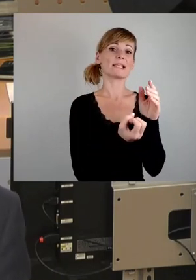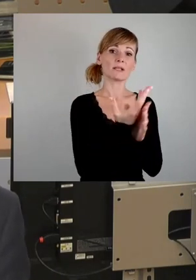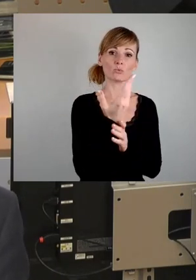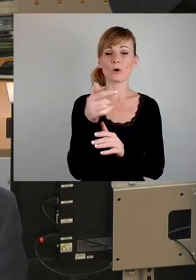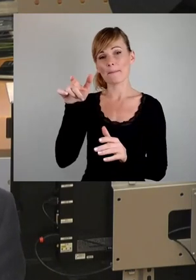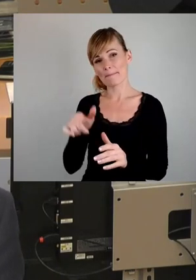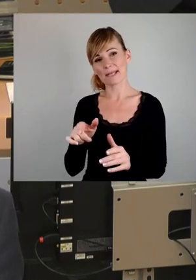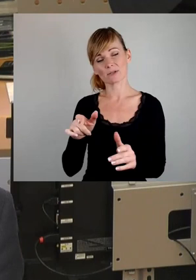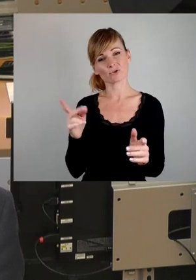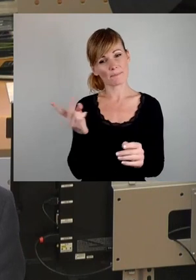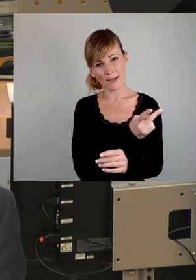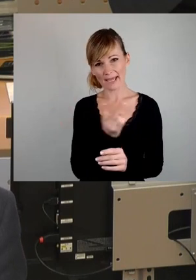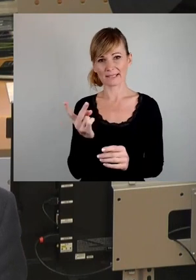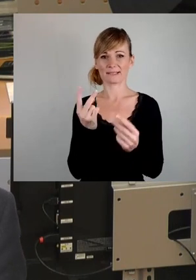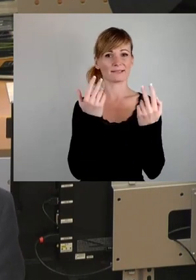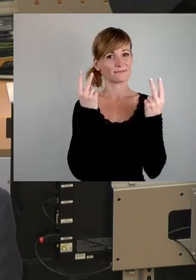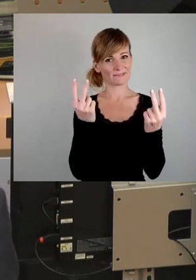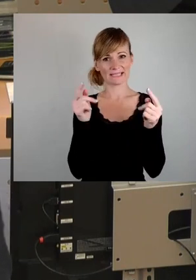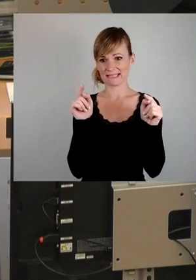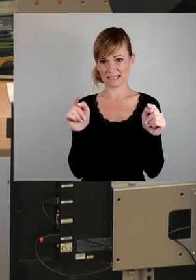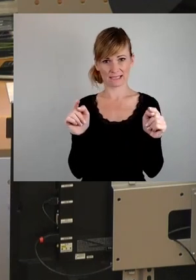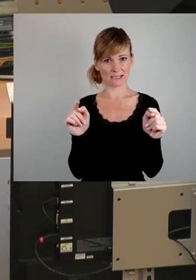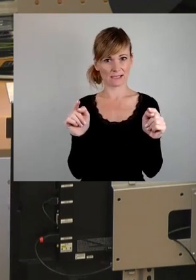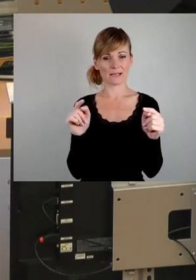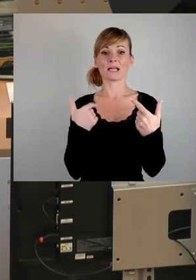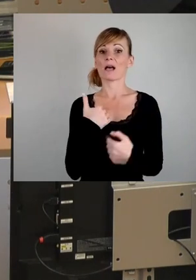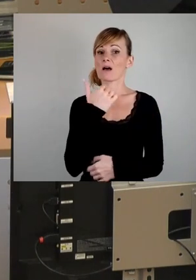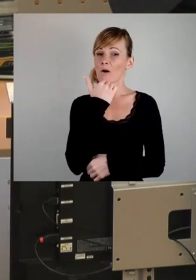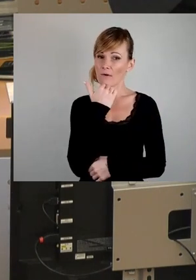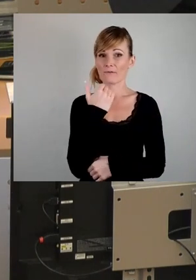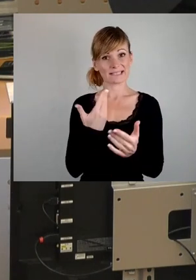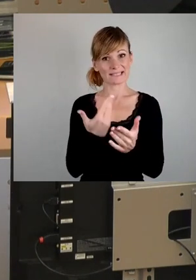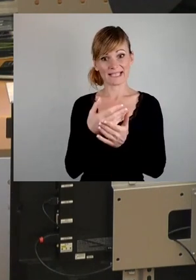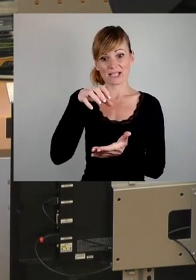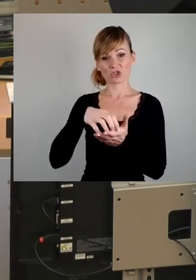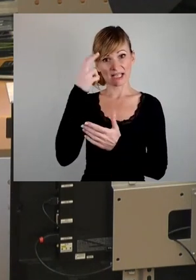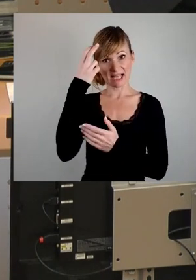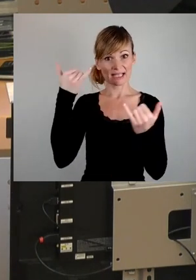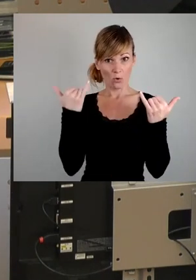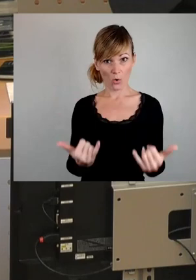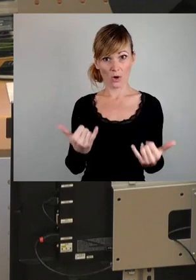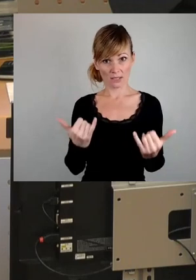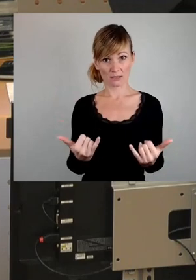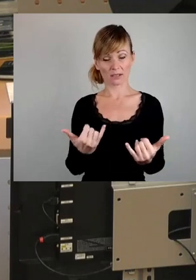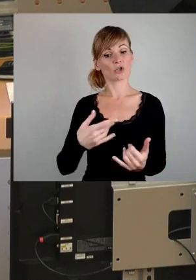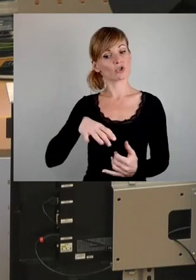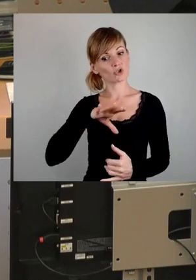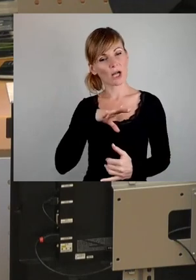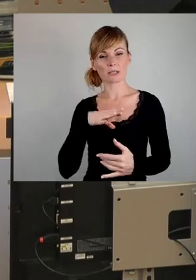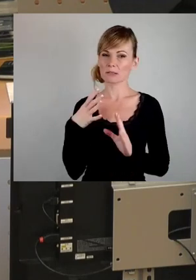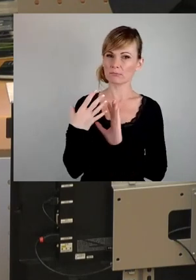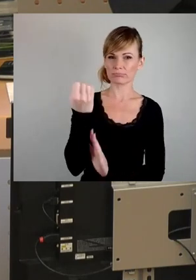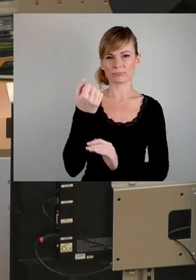gleichermaßen im Vordergrund stehen. Ich hoffe sehr, dass dieser Stadtrat heute die Chance ergreift und eine für die Stadt